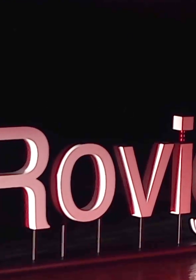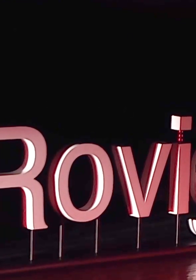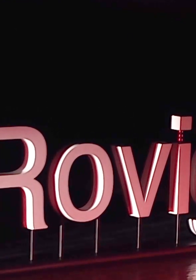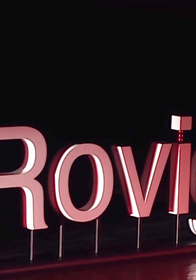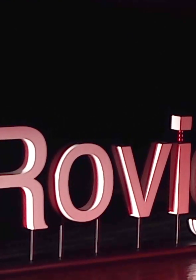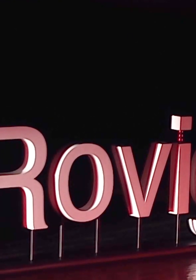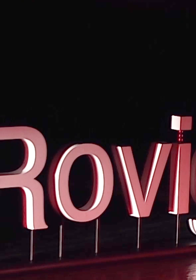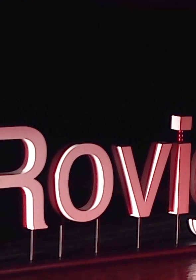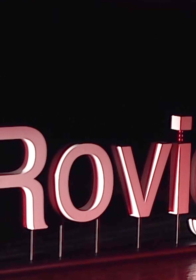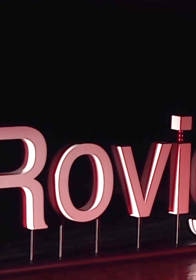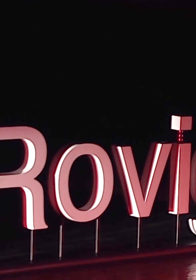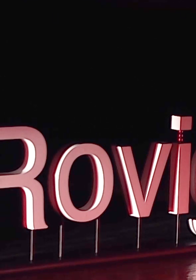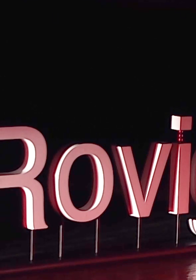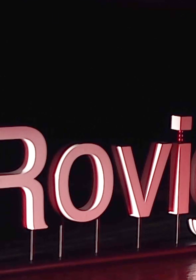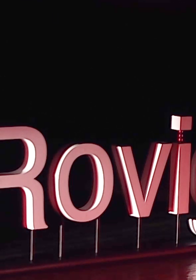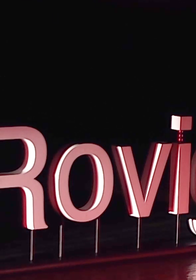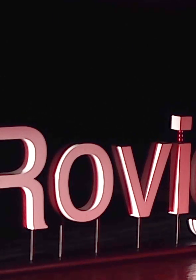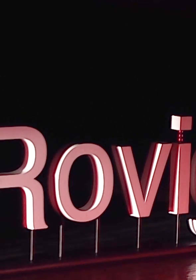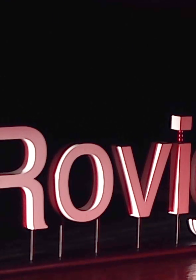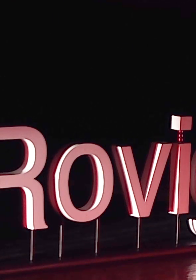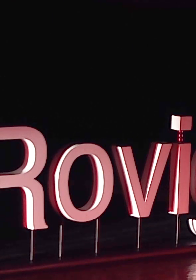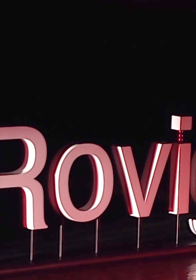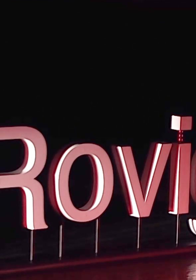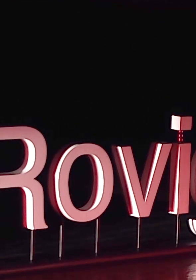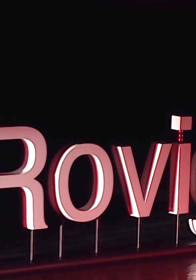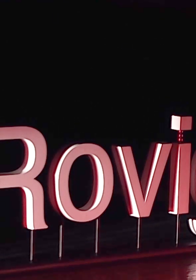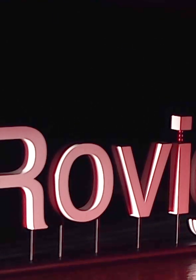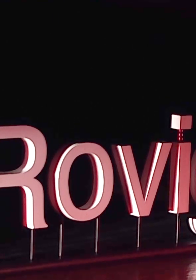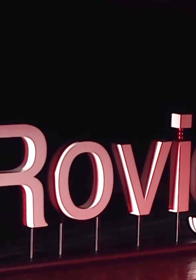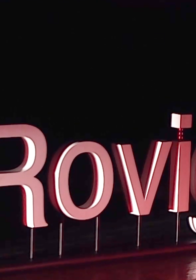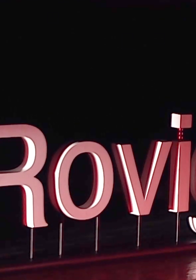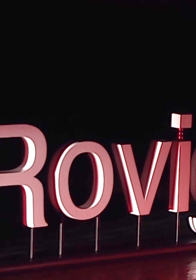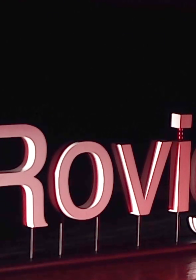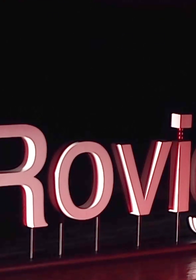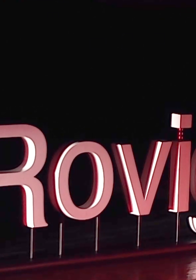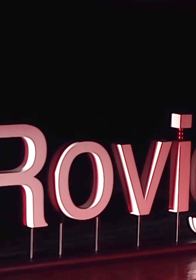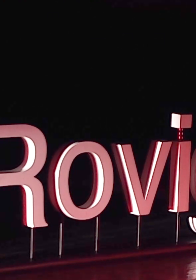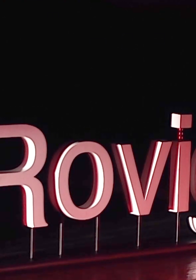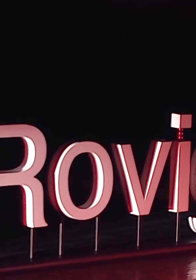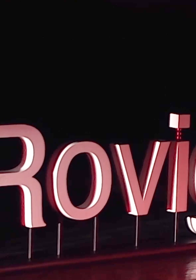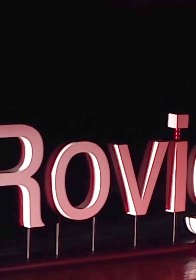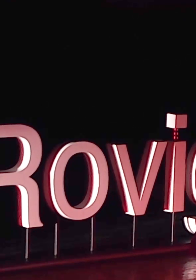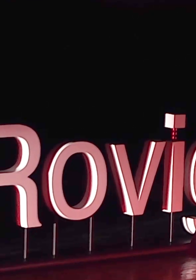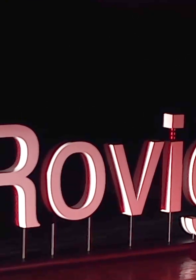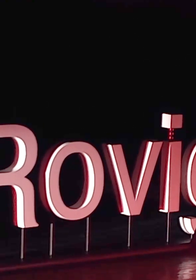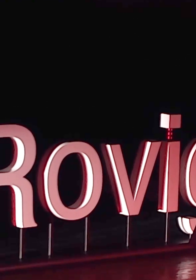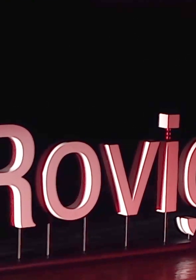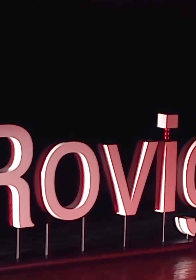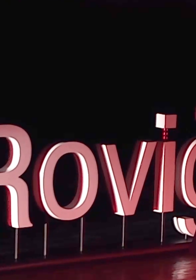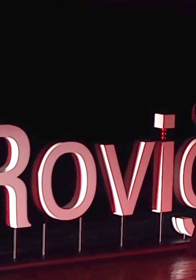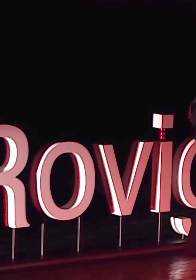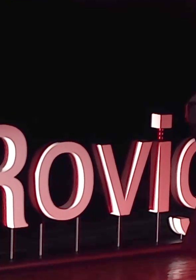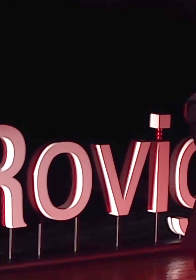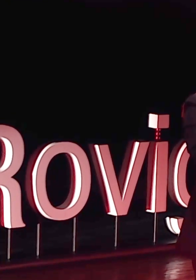penna ci siamo più o meno Dai ora quindi la mano non dominante con la mano con cui non